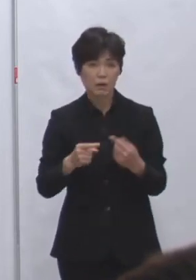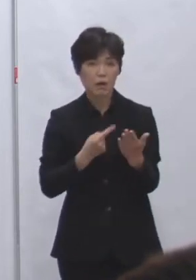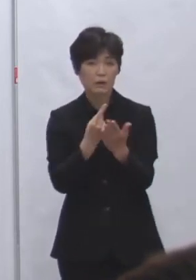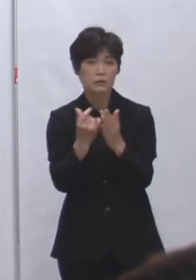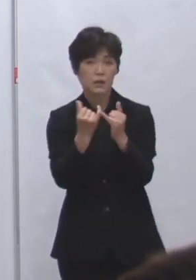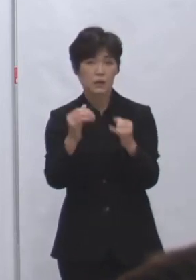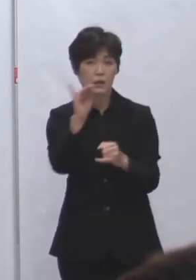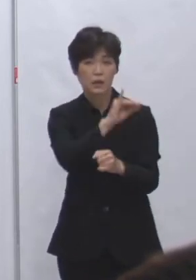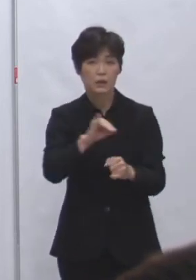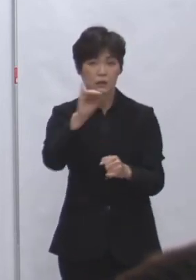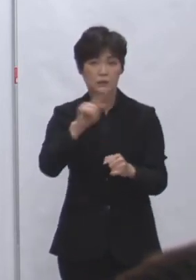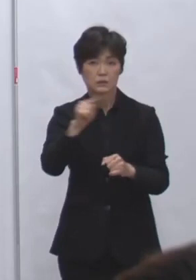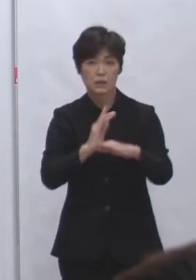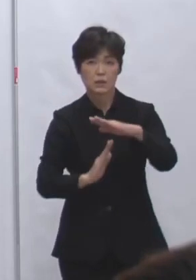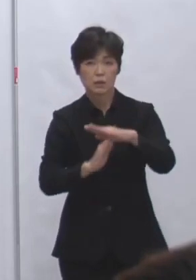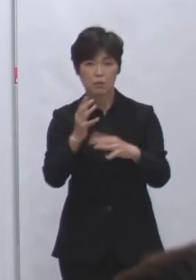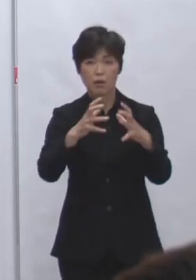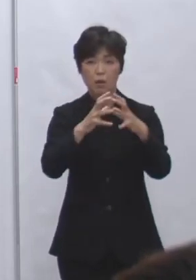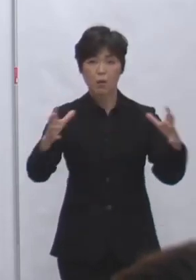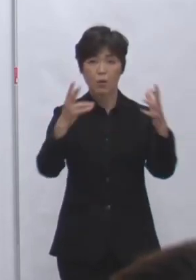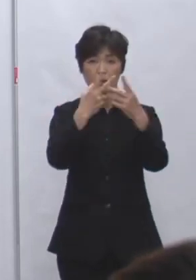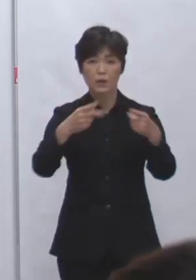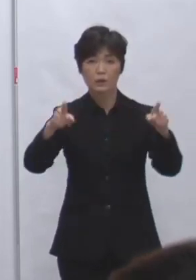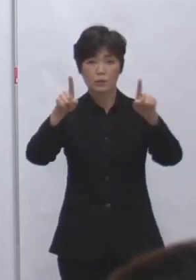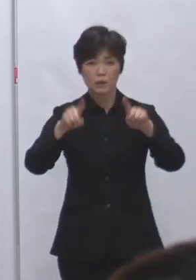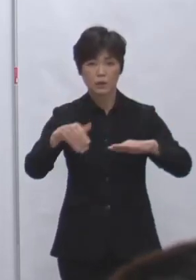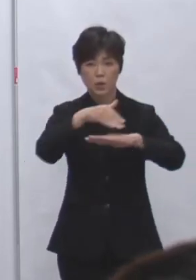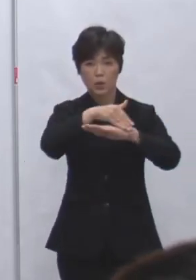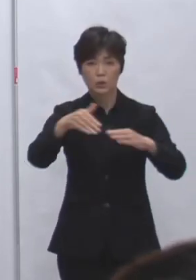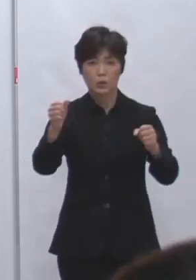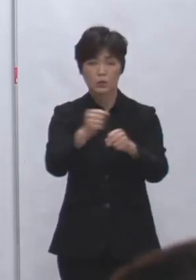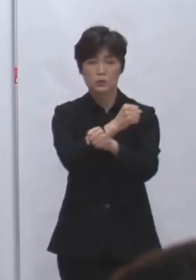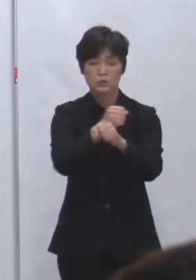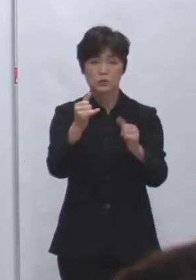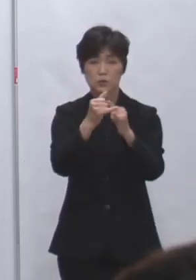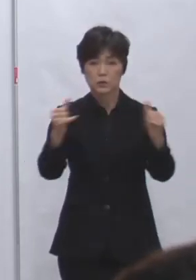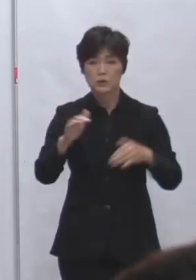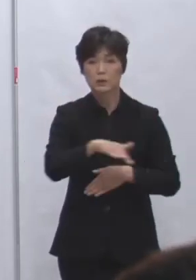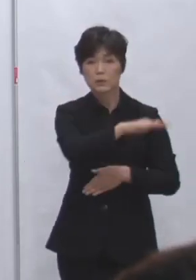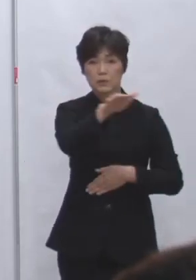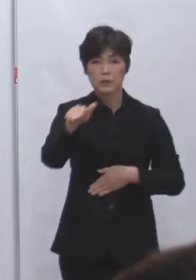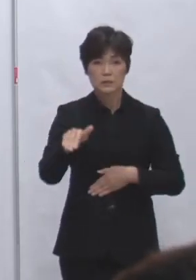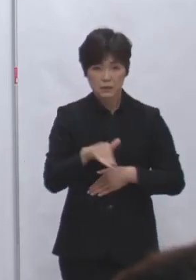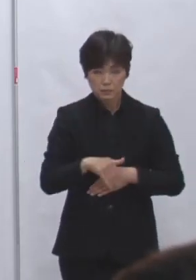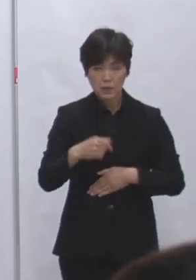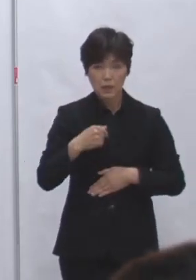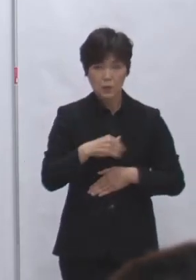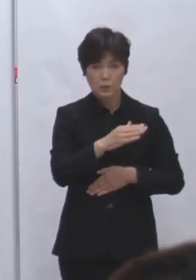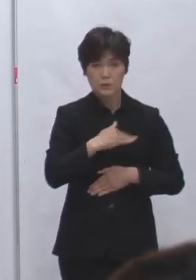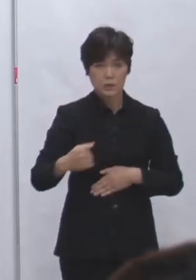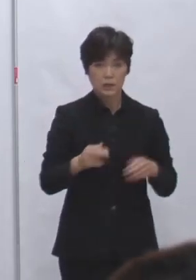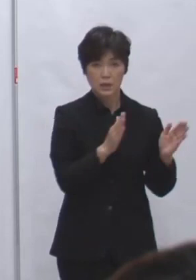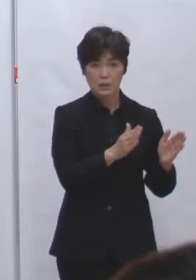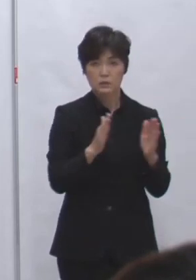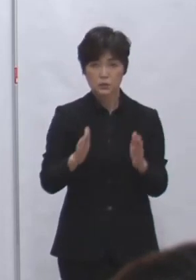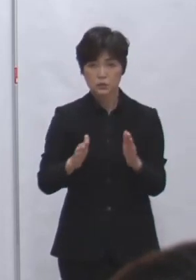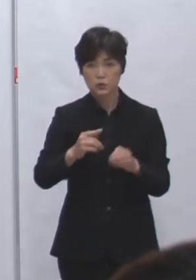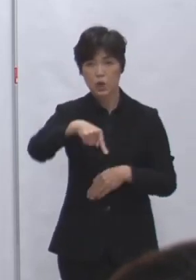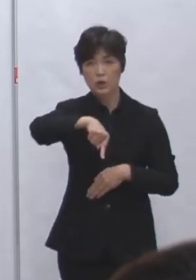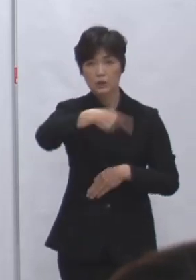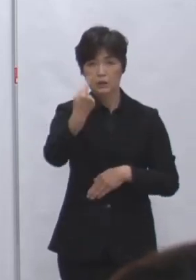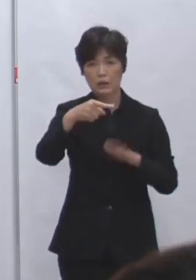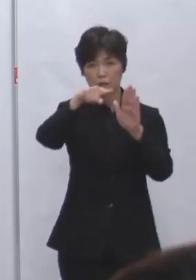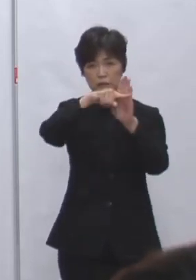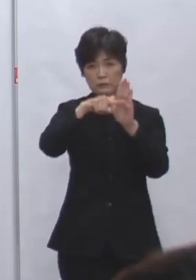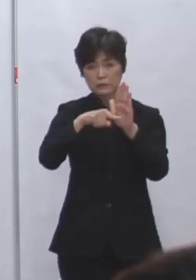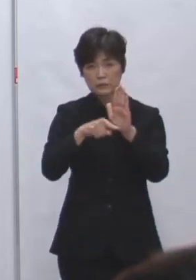者が1000人を超える大規模なイベントを予定している事業者の皆様には、こちらが用意いたしました100項目のチェ